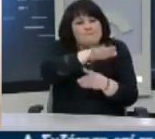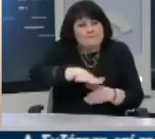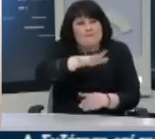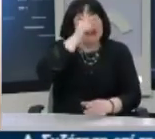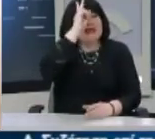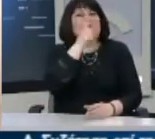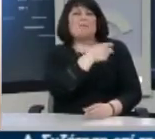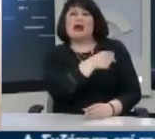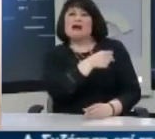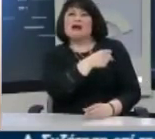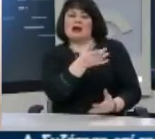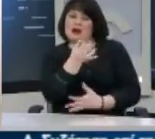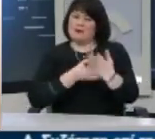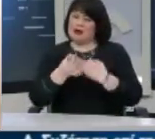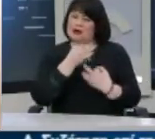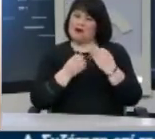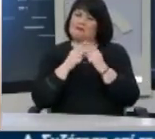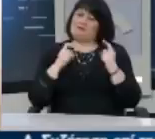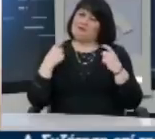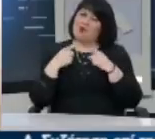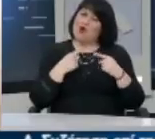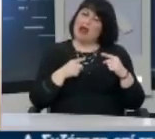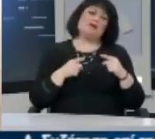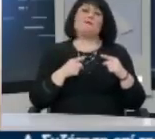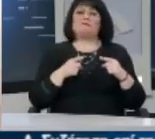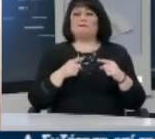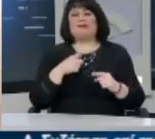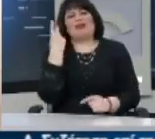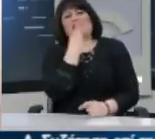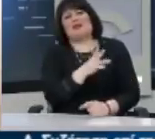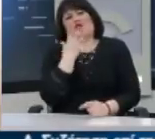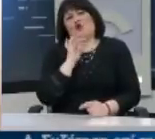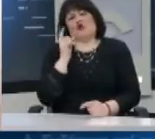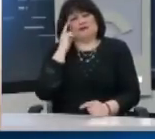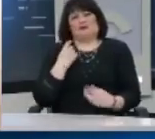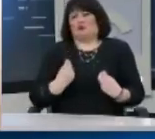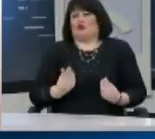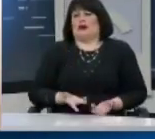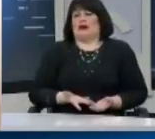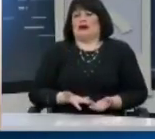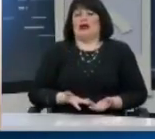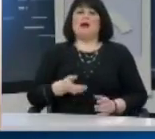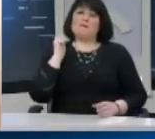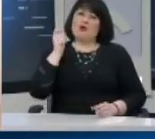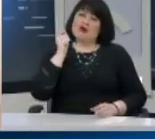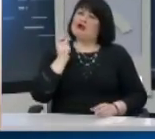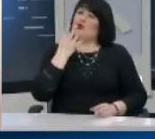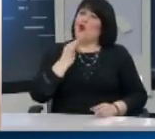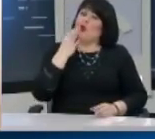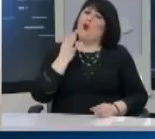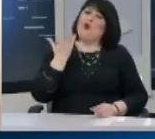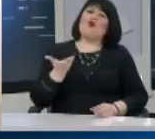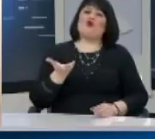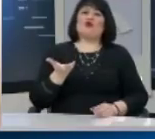γερμανίας ειπώθηκαν πάρα πολλά πράγματα για λόγους δικούς τους και γνωρίζουμε πάρα πολύ καλά και πολιτικούς λόγους που έχουν